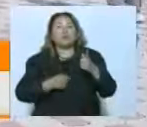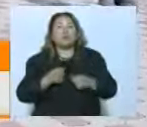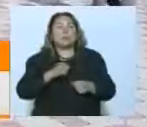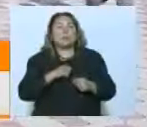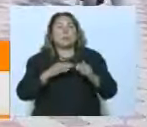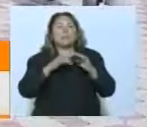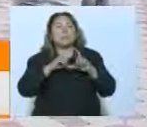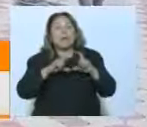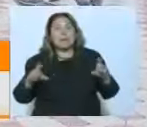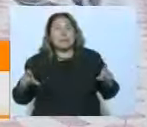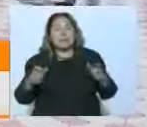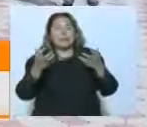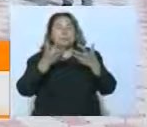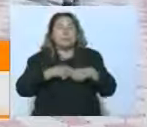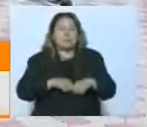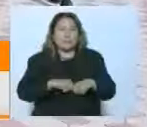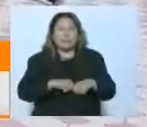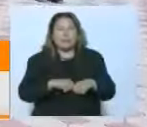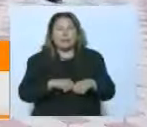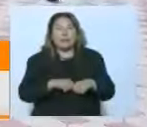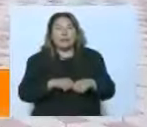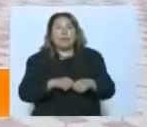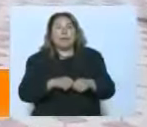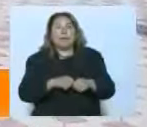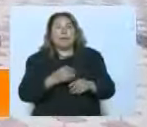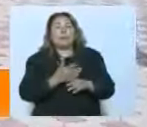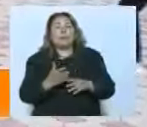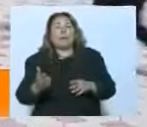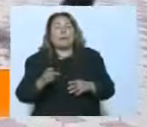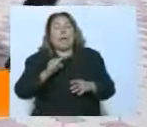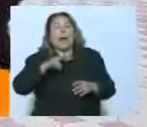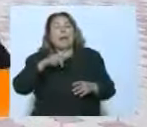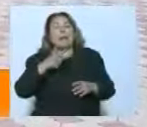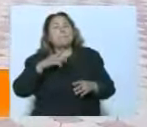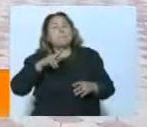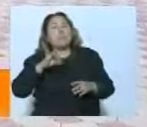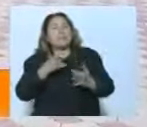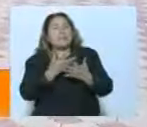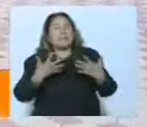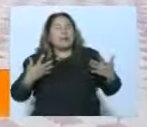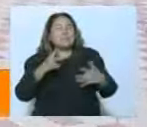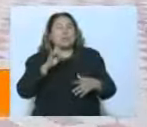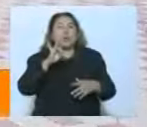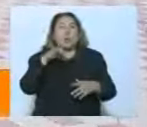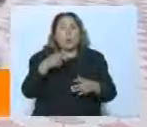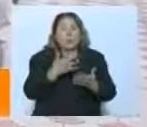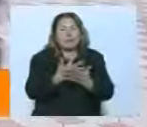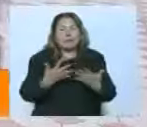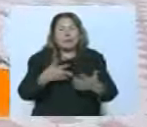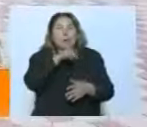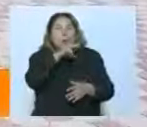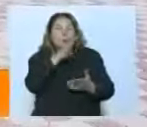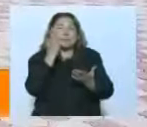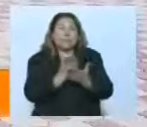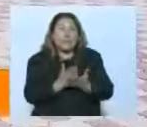Занин ешкілері болып есептеледі. Одан кейін Альпийский ешкілері, одан кейін Нубийский, ең соңғы кезде